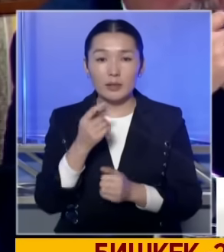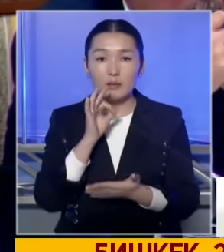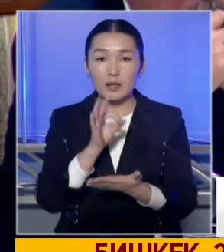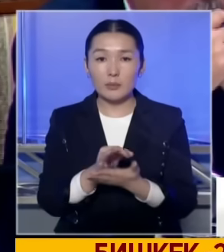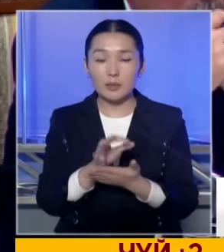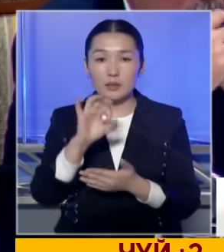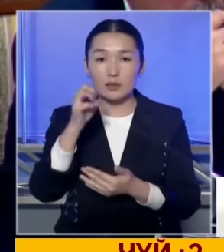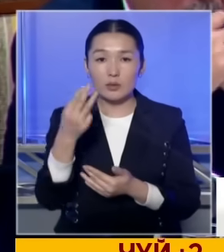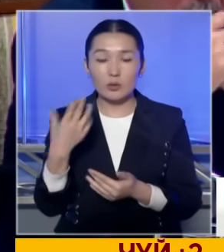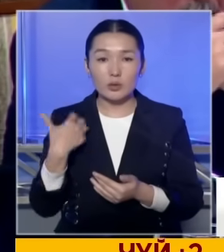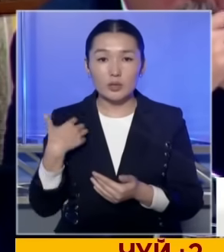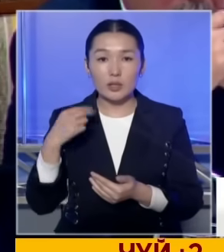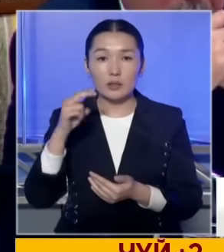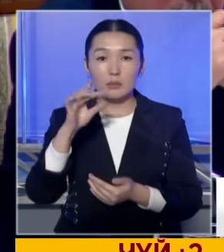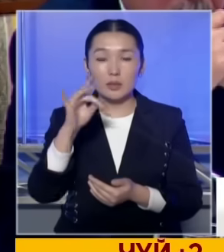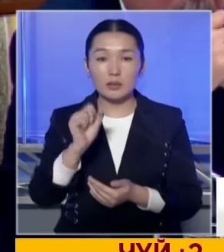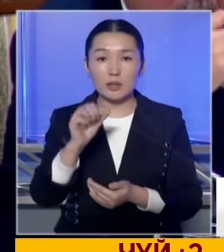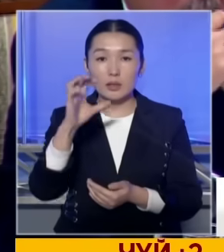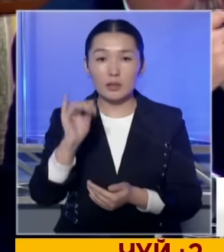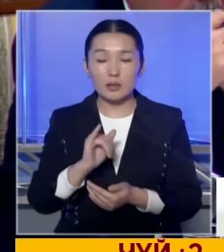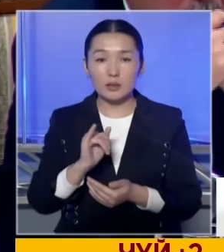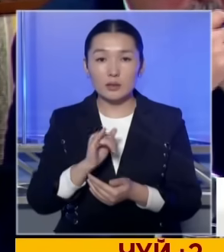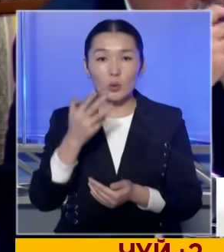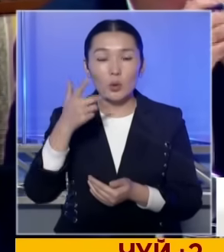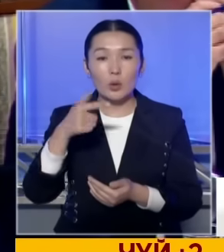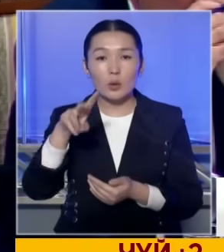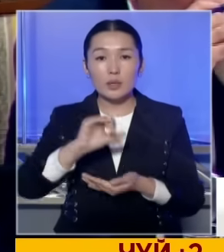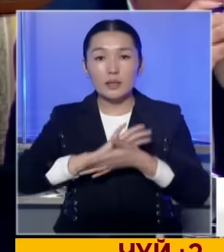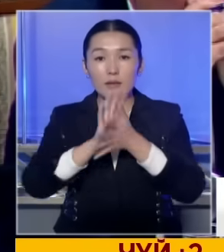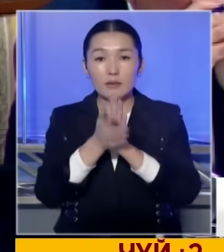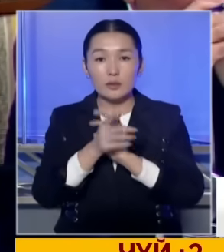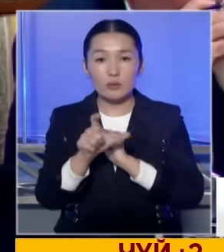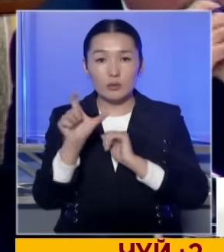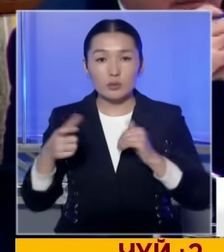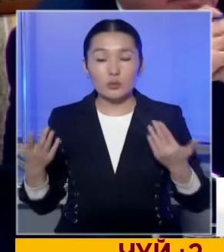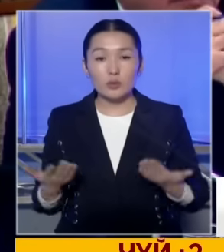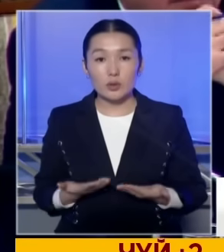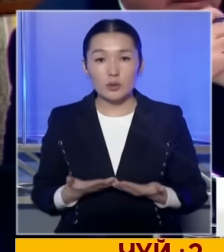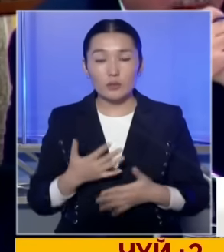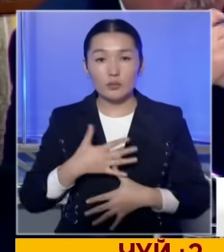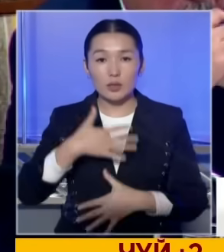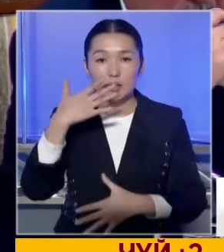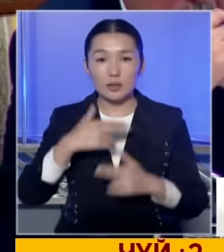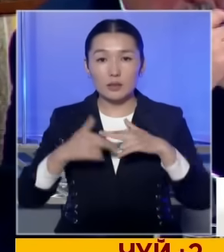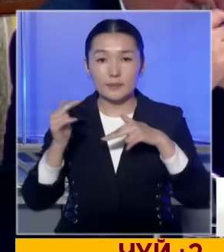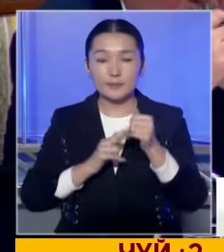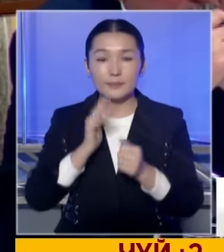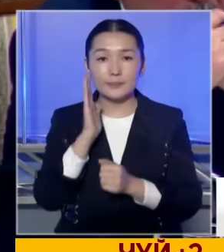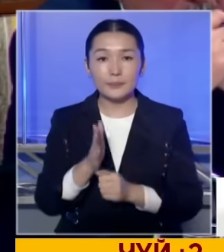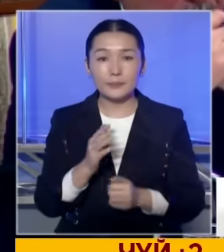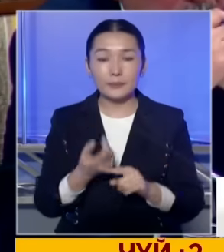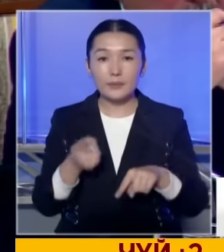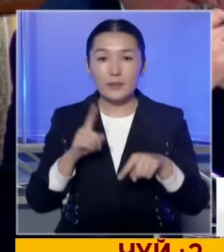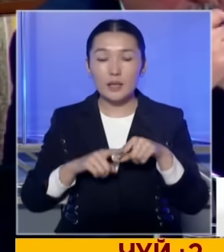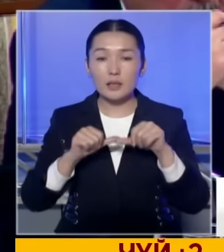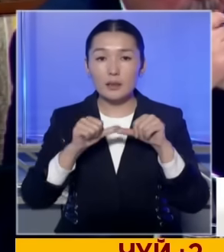эми Ош, Жалабат, Карасуу жыш кишилер биздин жарандар жашаган жерлерге этажный үйлөрдү курабыз. Буга өзүнчө